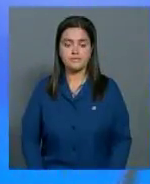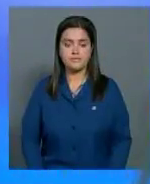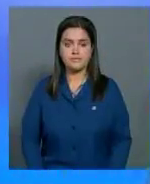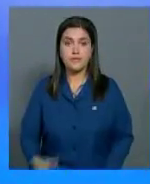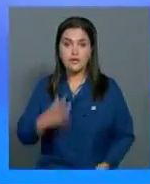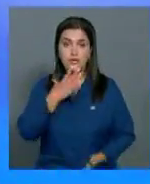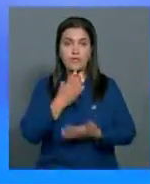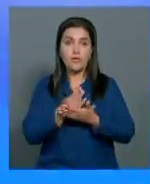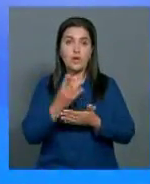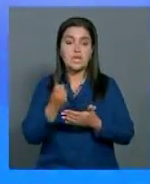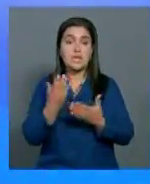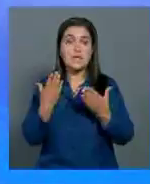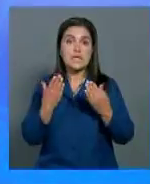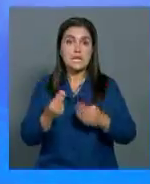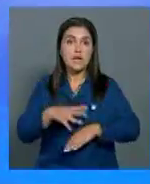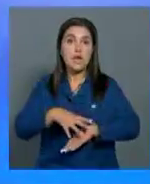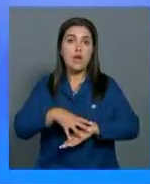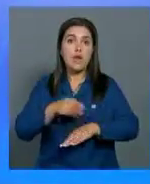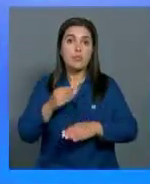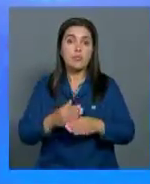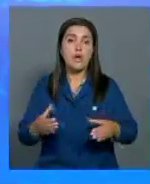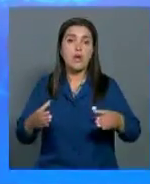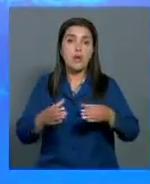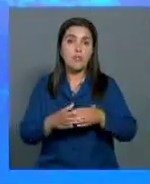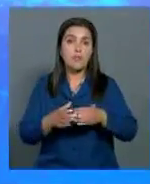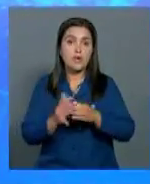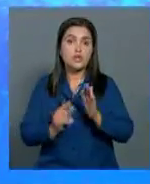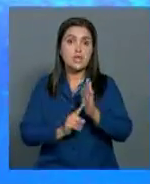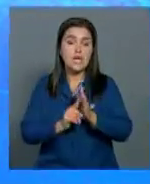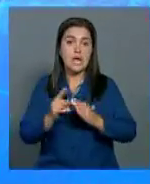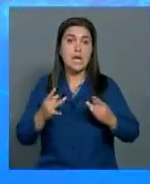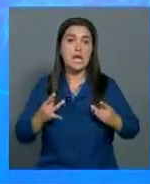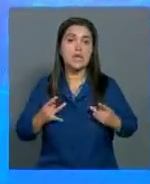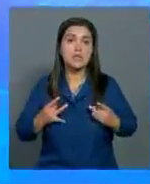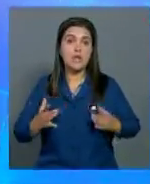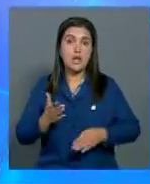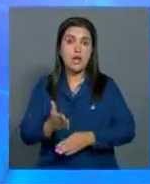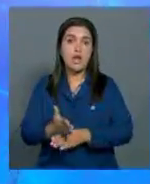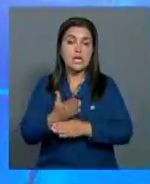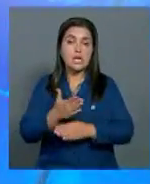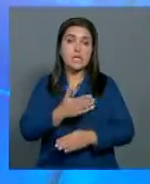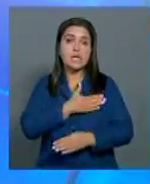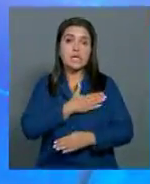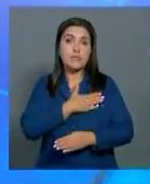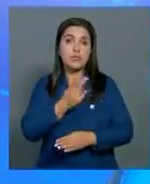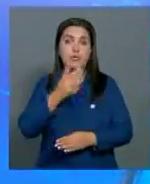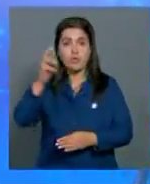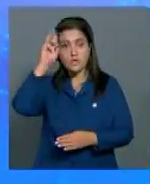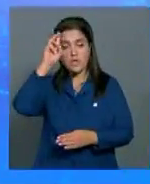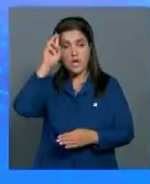Свой национальный день отмечает Швейцарская конфедерация. Праздник начался с торжественного поднятия флага и гимнов двух стран, а также